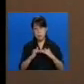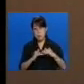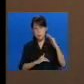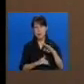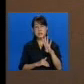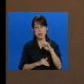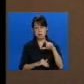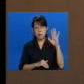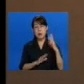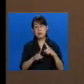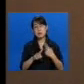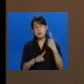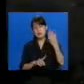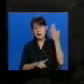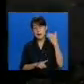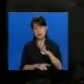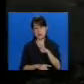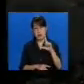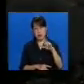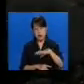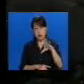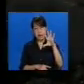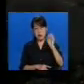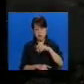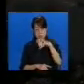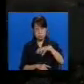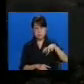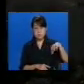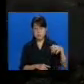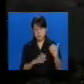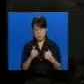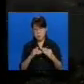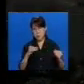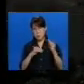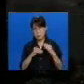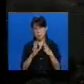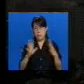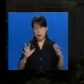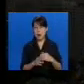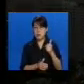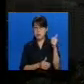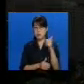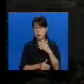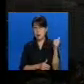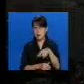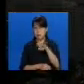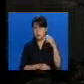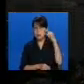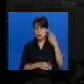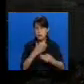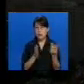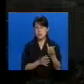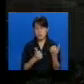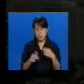ยูนิตจากเดือนก่อนนะครับที่ทำไว้ 4,550,000 ยูนิตครับสูงกว่าที่นักวิเคราะห์หลากหลายสำนักหลากหลายเฮ้าส์แดนมีการคาดการณ์กัน